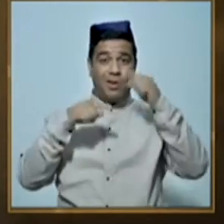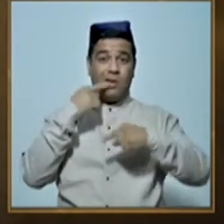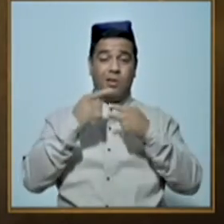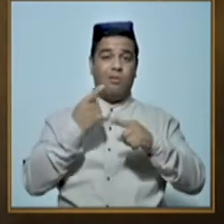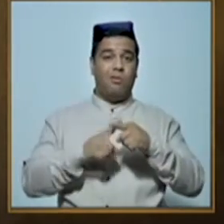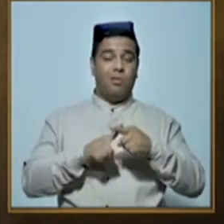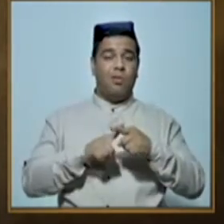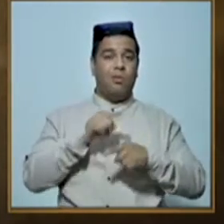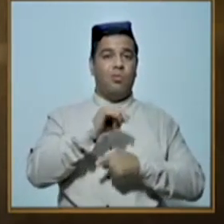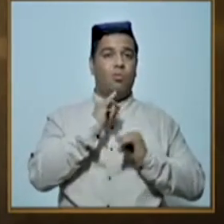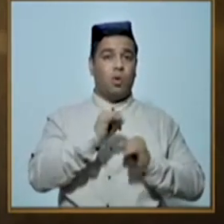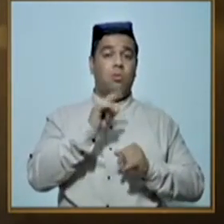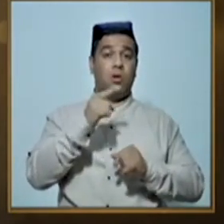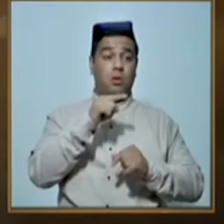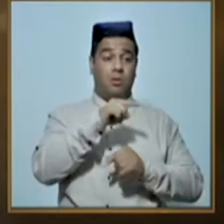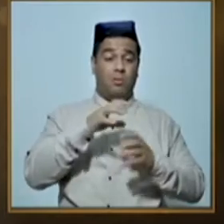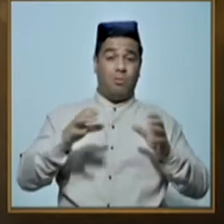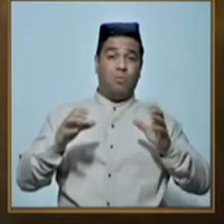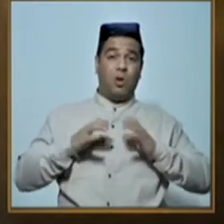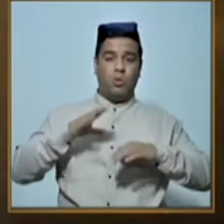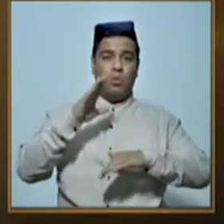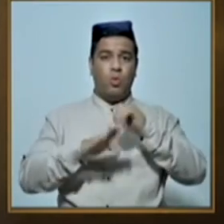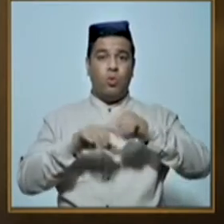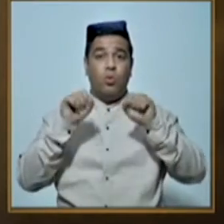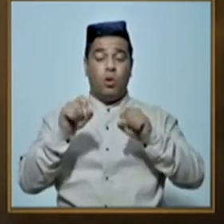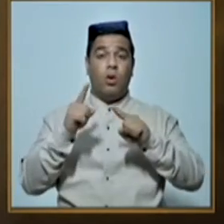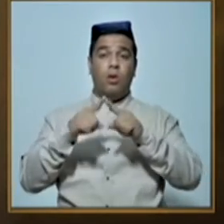bergan Allohni unutib qo'ysa, bu odam manman bo'ladi.